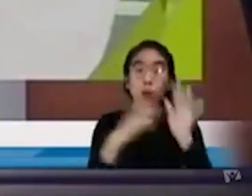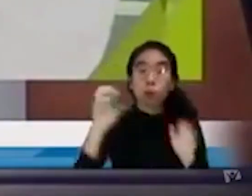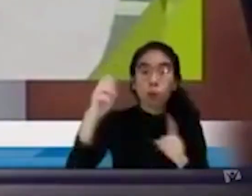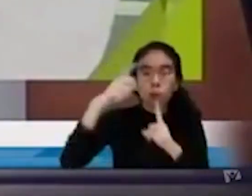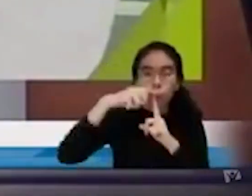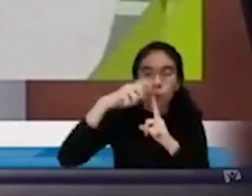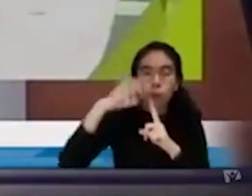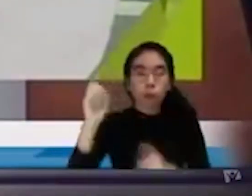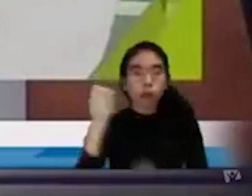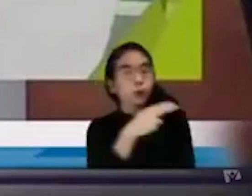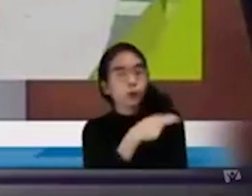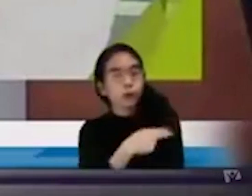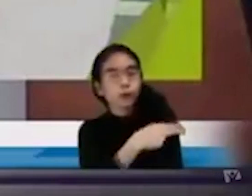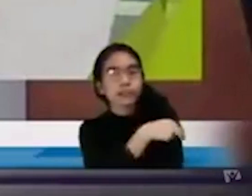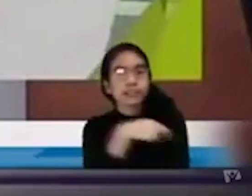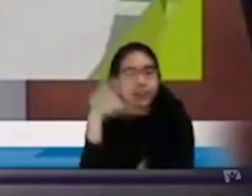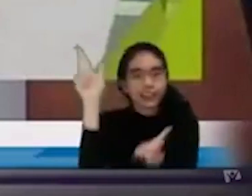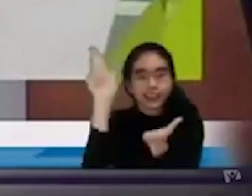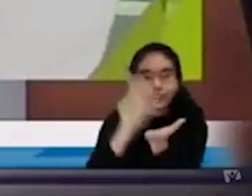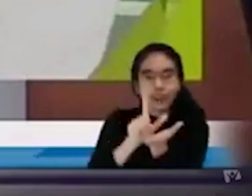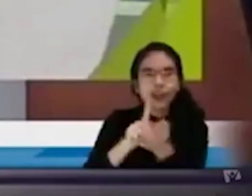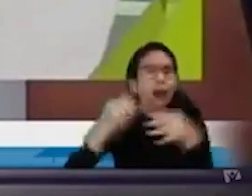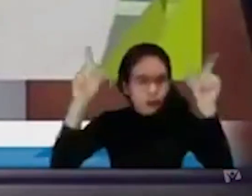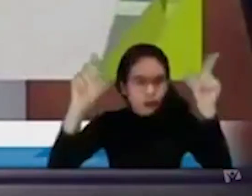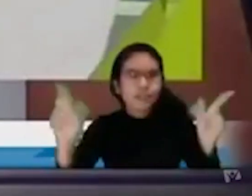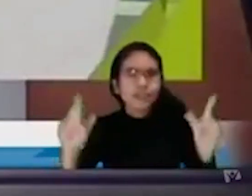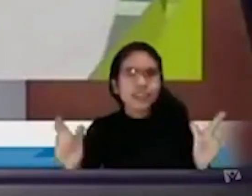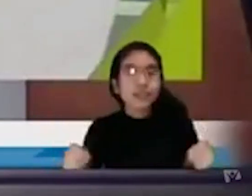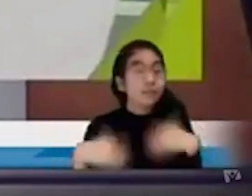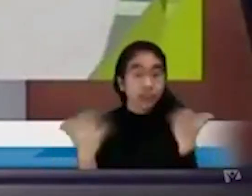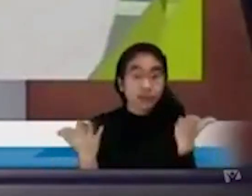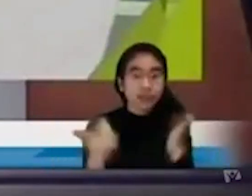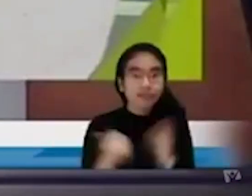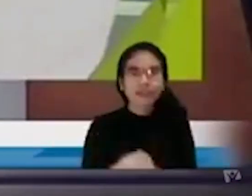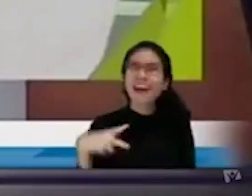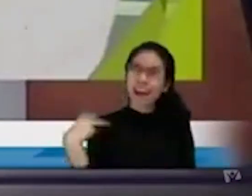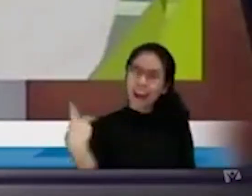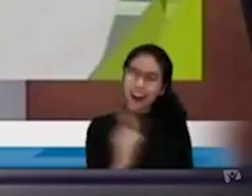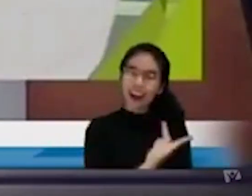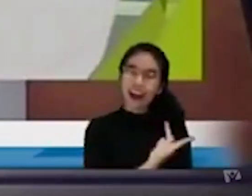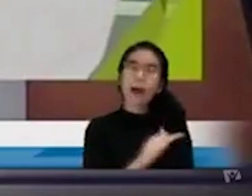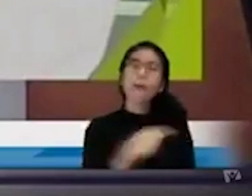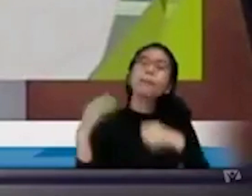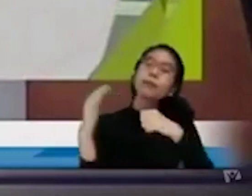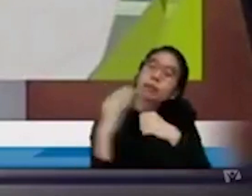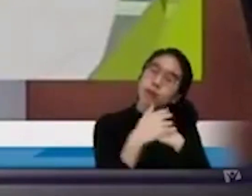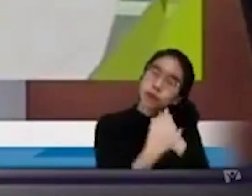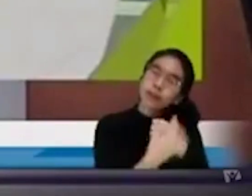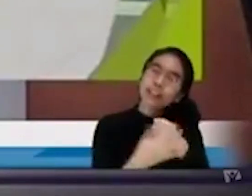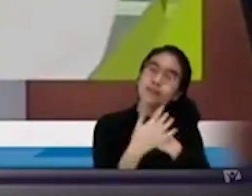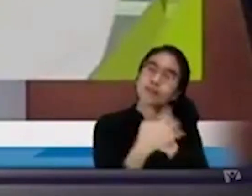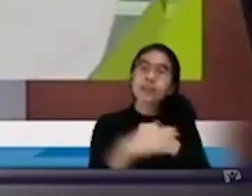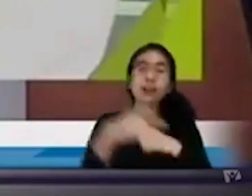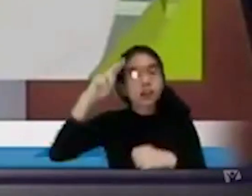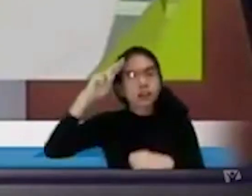Dikatakan kami peduli, Tuhan menyembuhkan. Jadi tidak ada di Rumah Sakit Advent Bandung yang